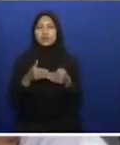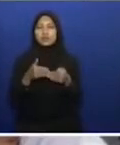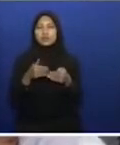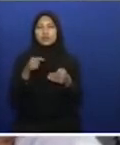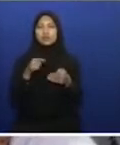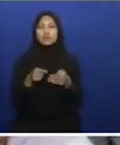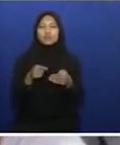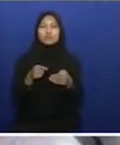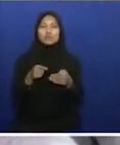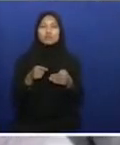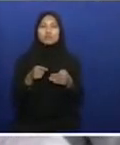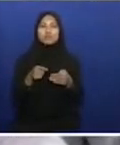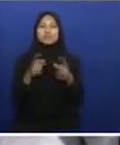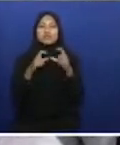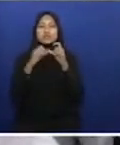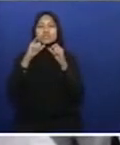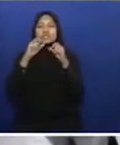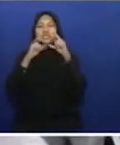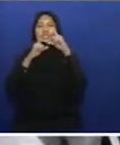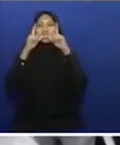dan paling besar.